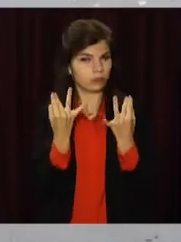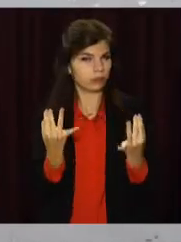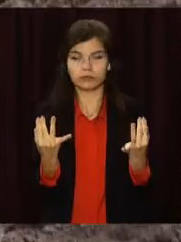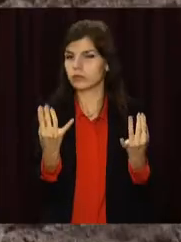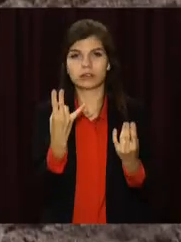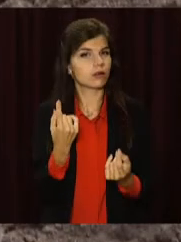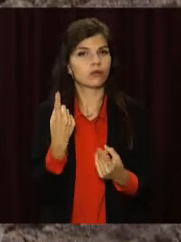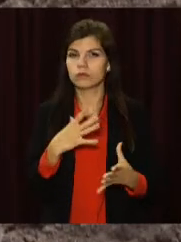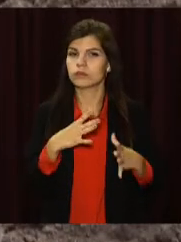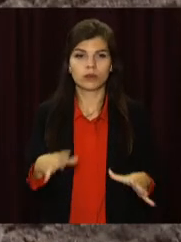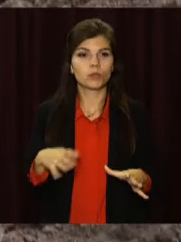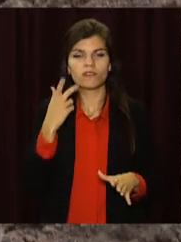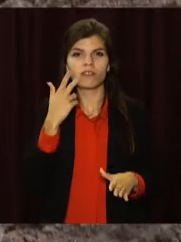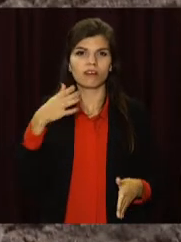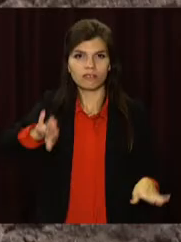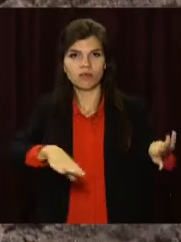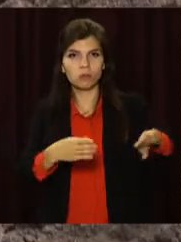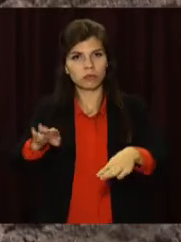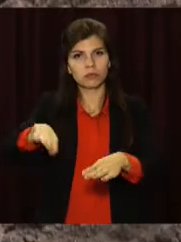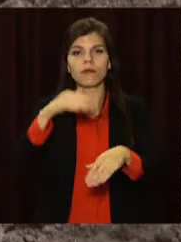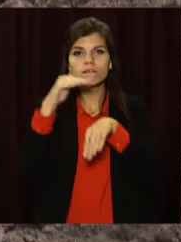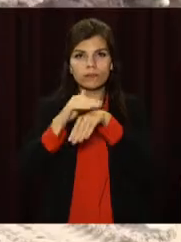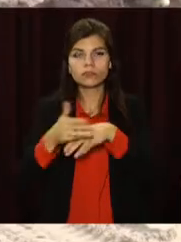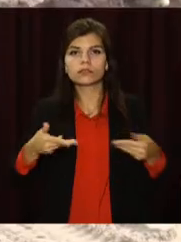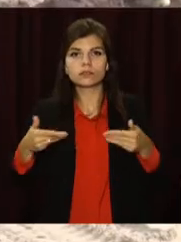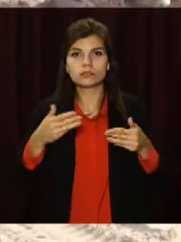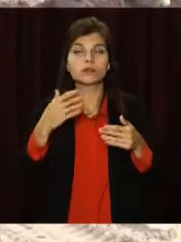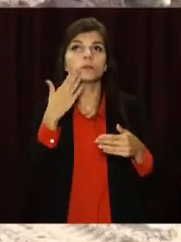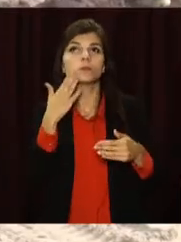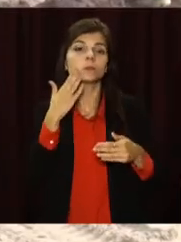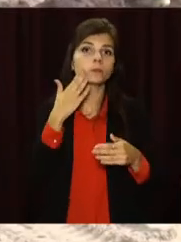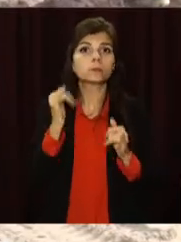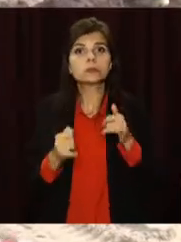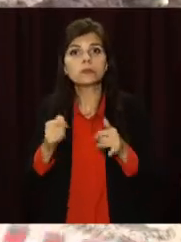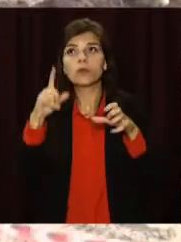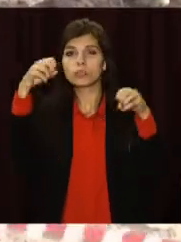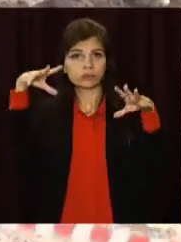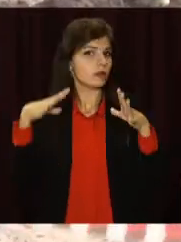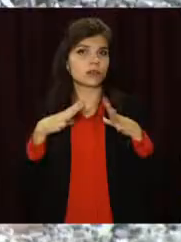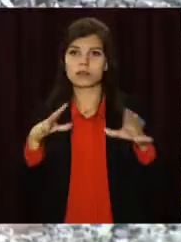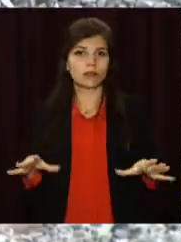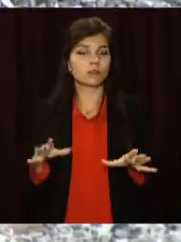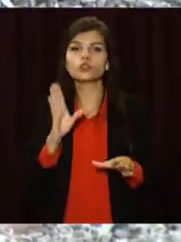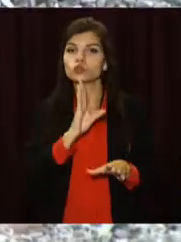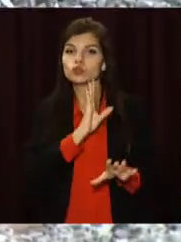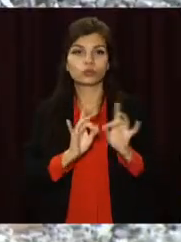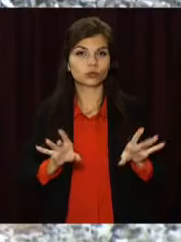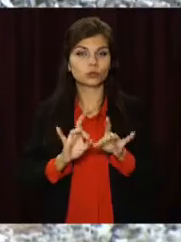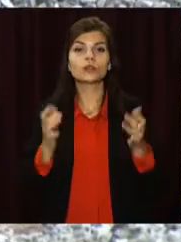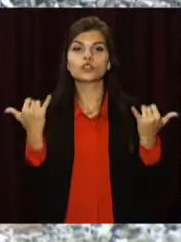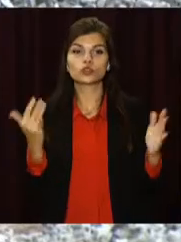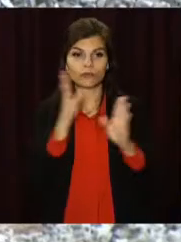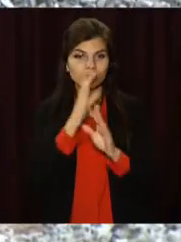жодного разу. Повсюди були ями, а ввечері доводилося йти навпомацки, адже освітлення не було, розповідає жінка. Зараз